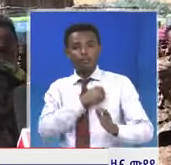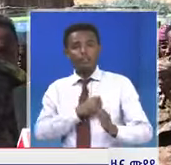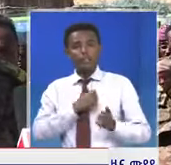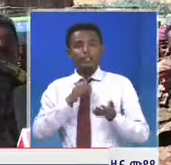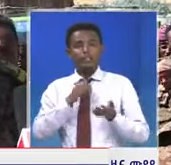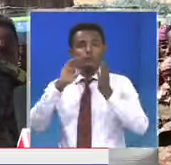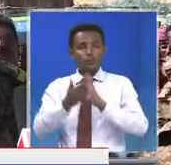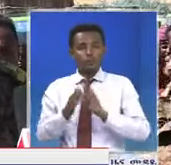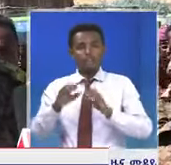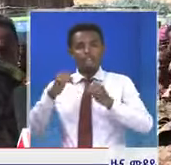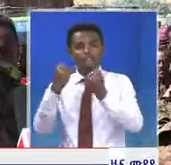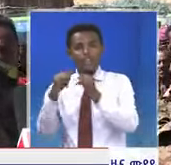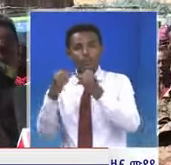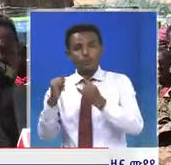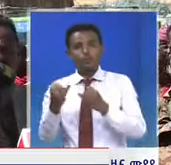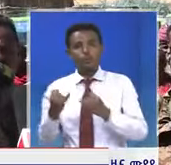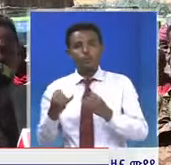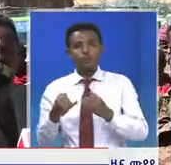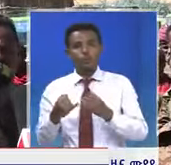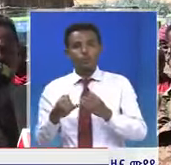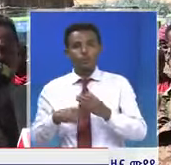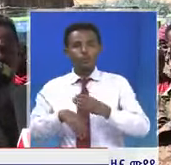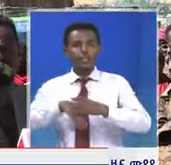በሚያሳዝን ሁኔታ ፍርክስክሱ ወጣ።